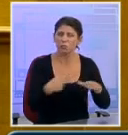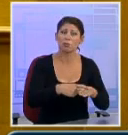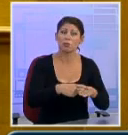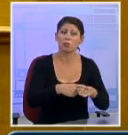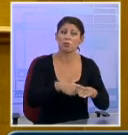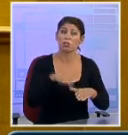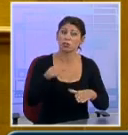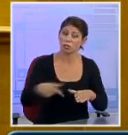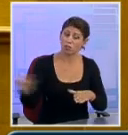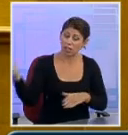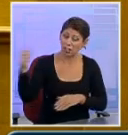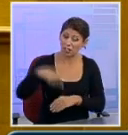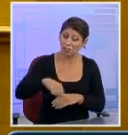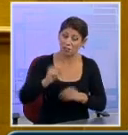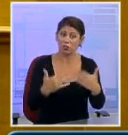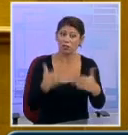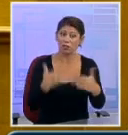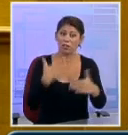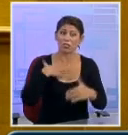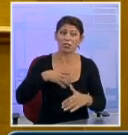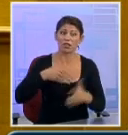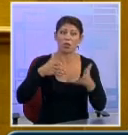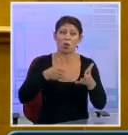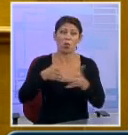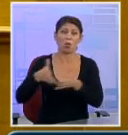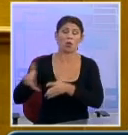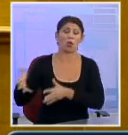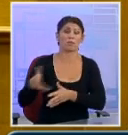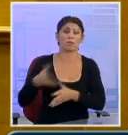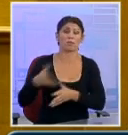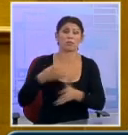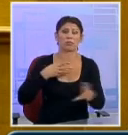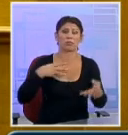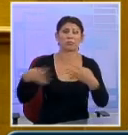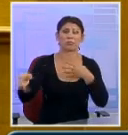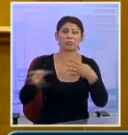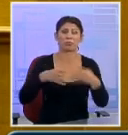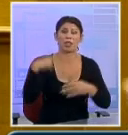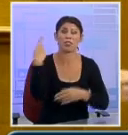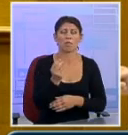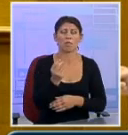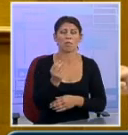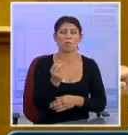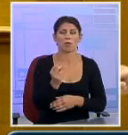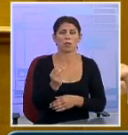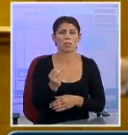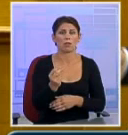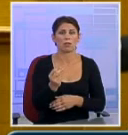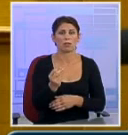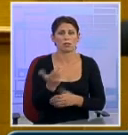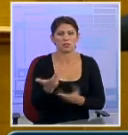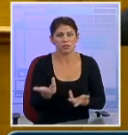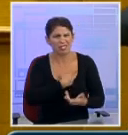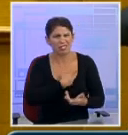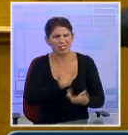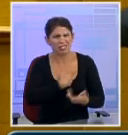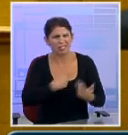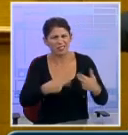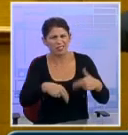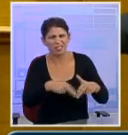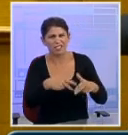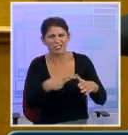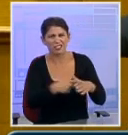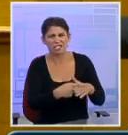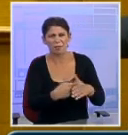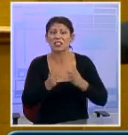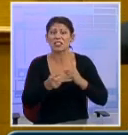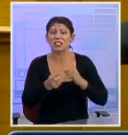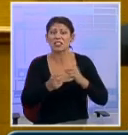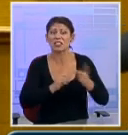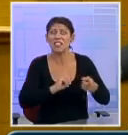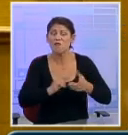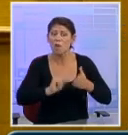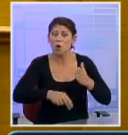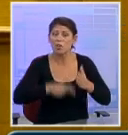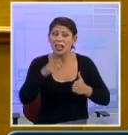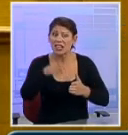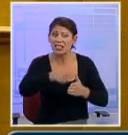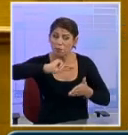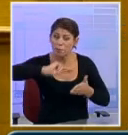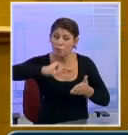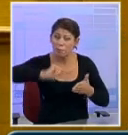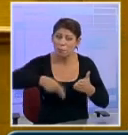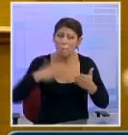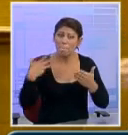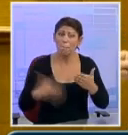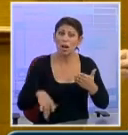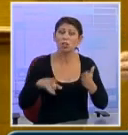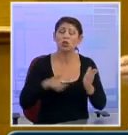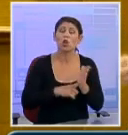2025, για να σας τα λέω. Και όλα λέει ότι εισαγωγικά τα μέλη των διοικητικών συμβουλίων και τα ανώτατα διοικητικά στελέχη των τραπεζών